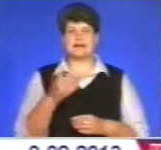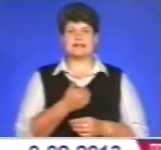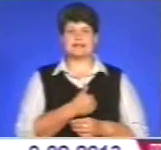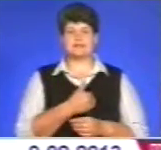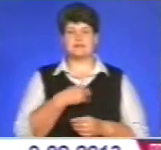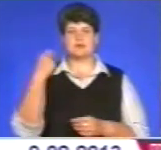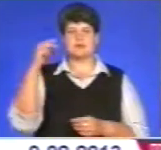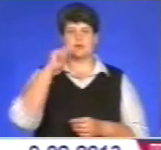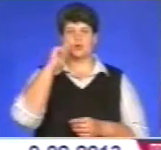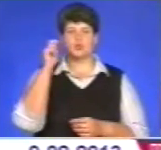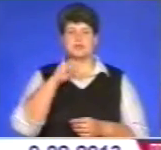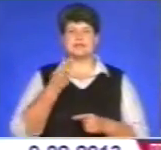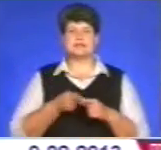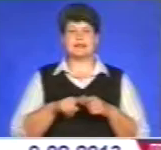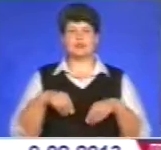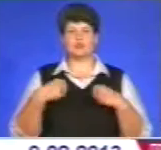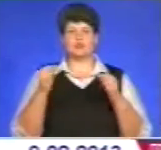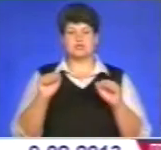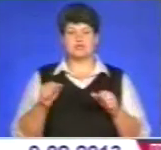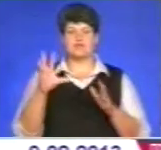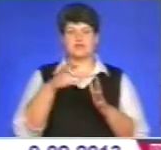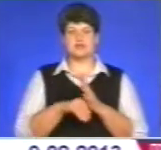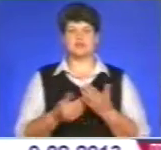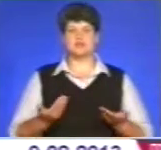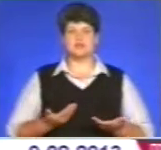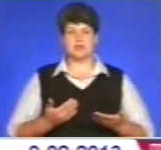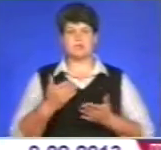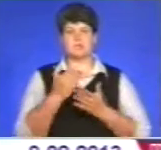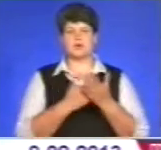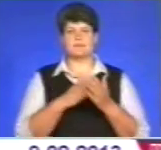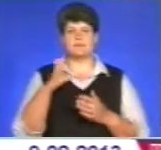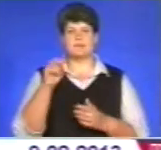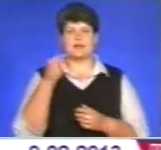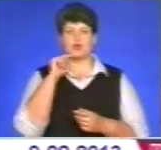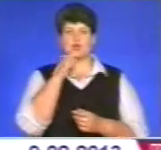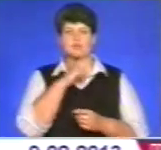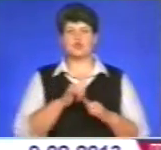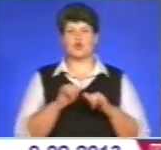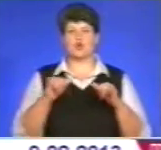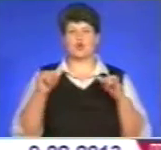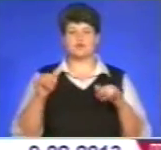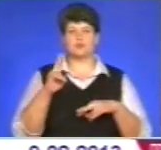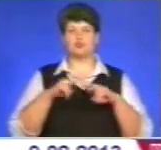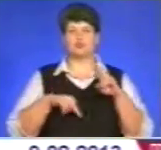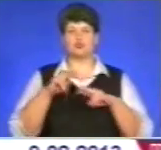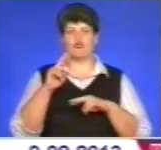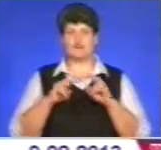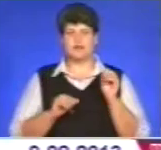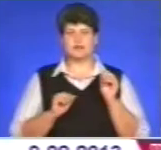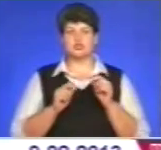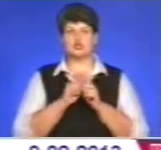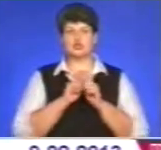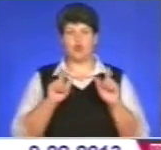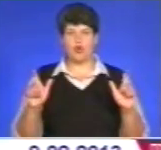президента України, це дасть можливість втілити в життя програми соціально-економічного розвитку, збудувати